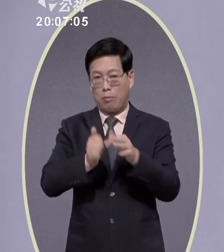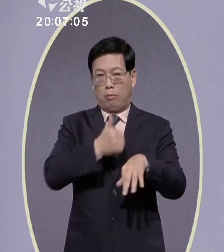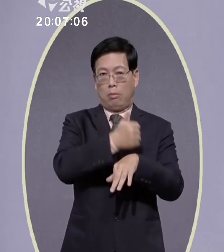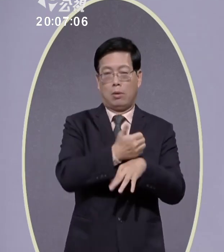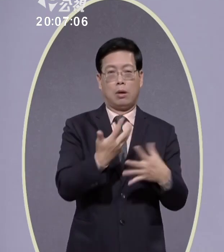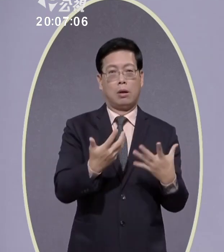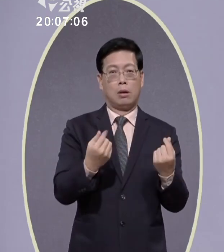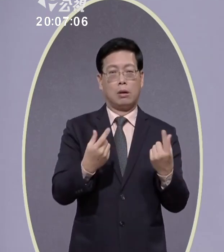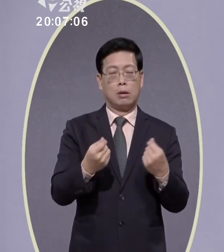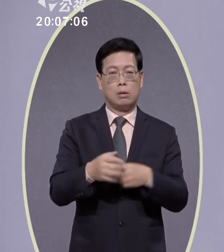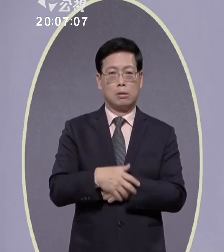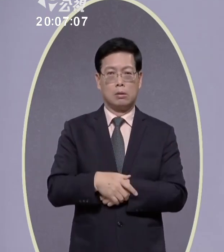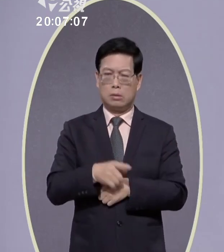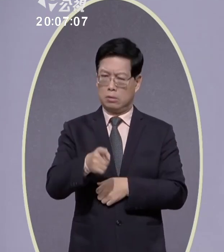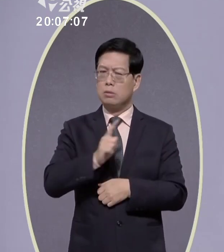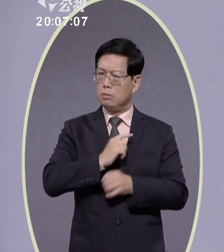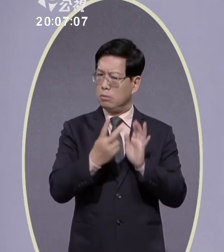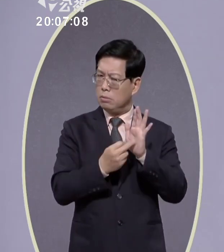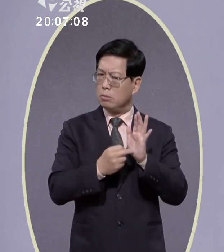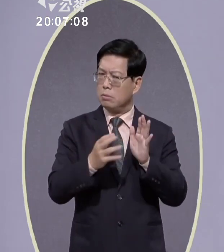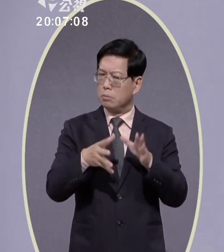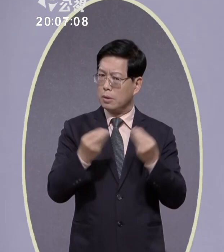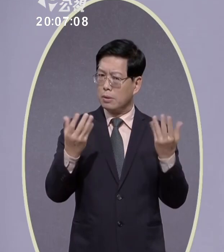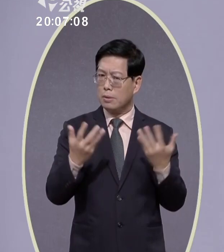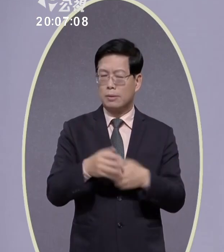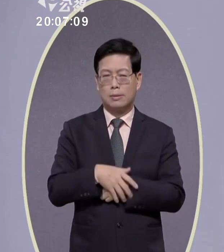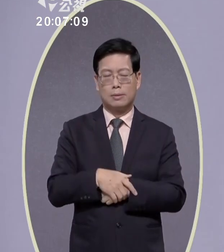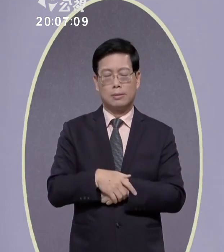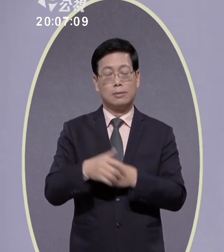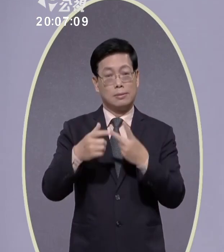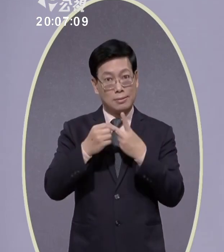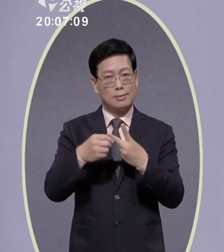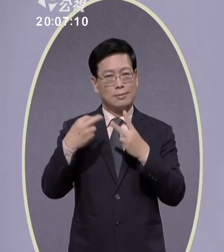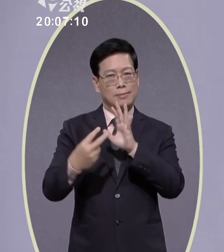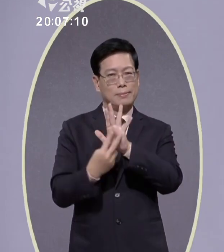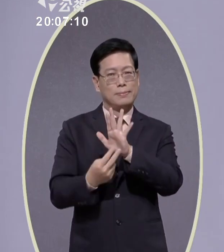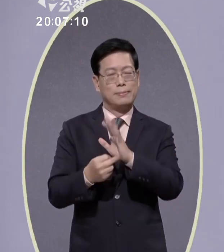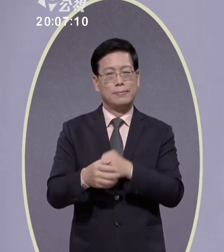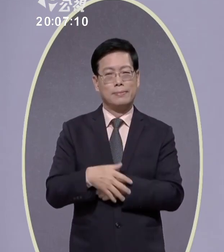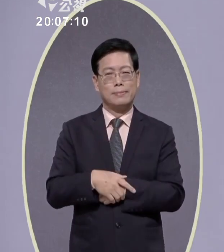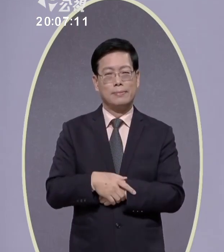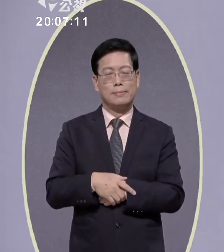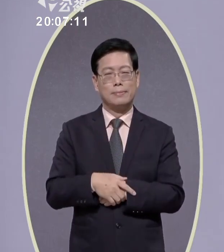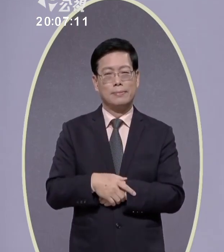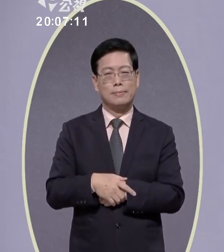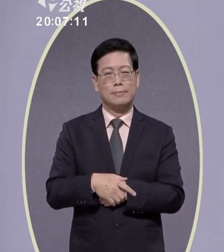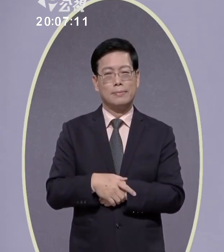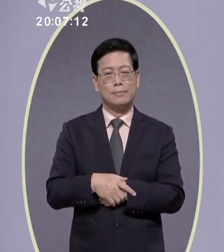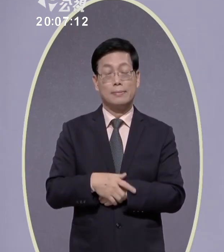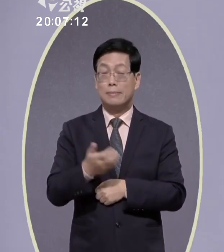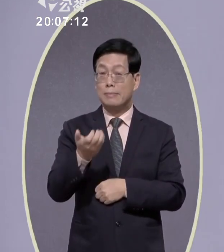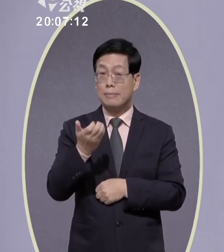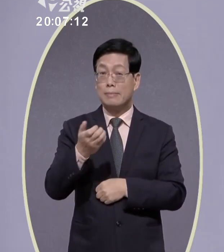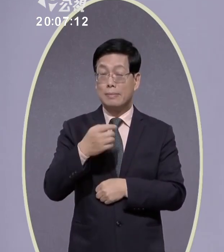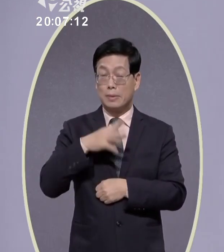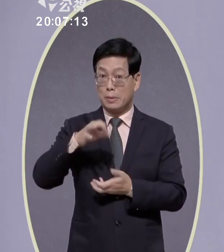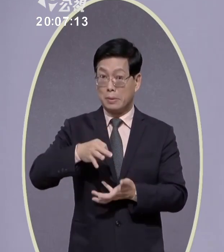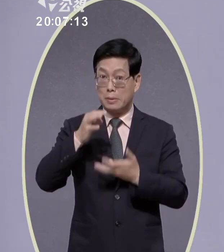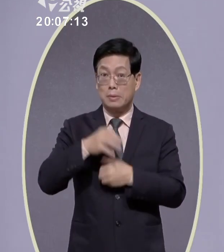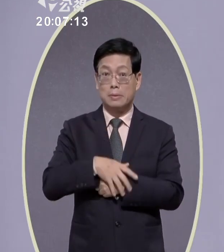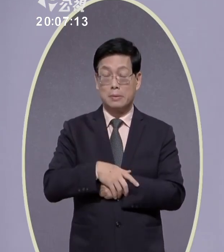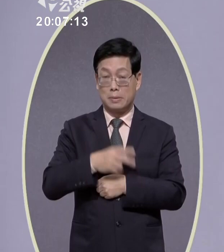情韩市长有没有好好的解释一下呢？那我要再说一个，那我们刚才有说